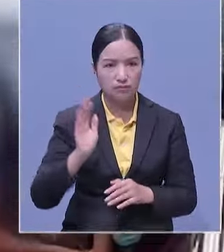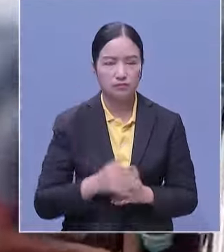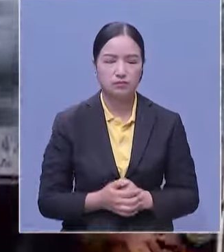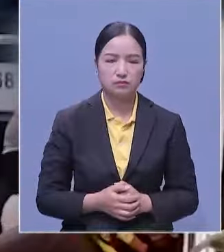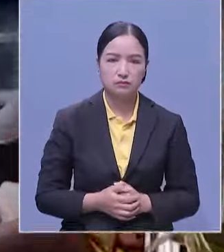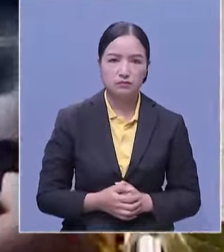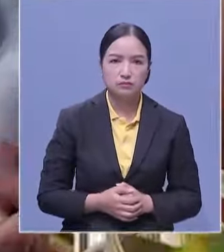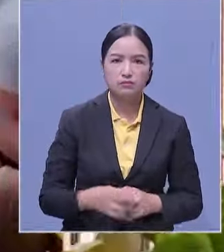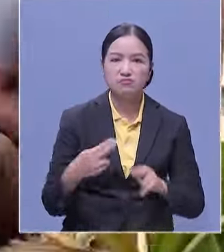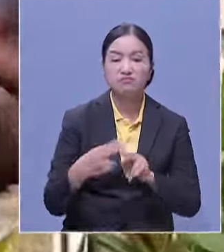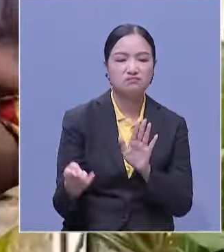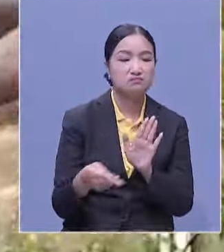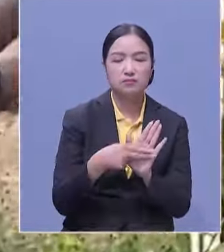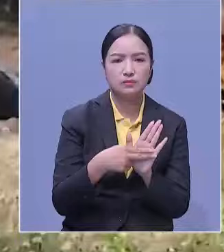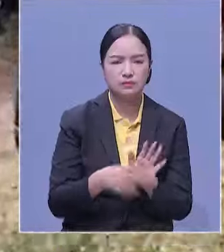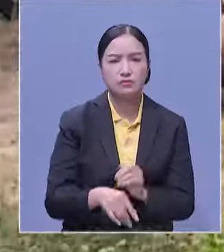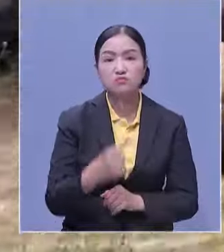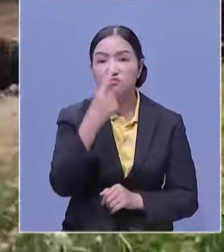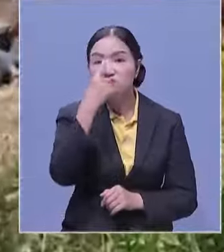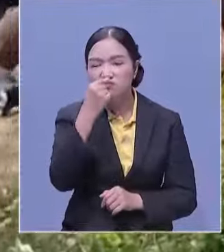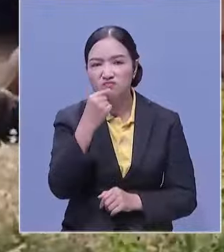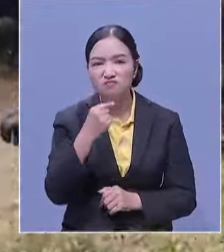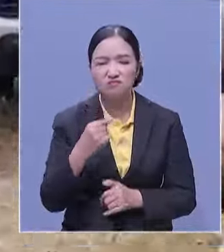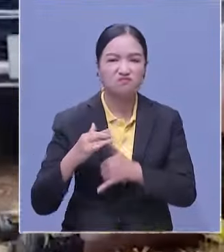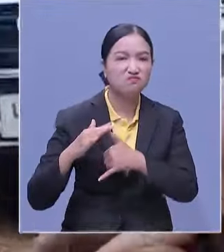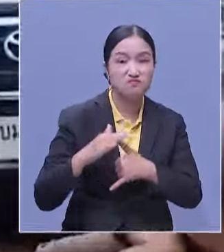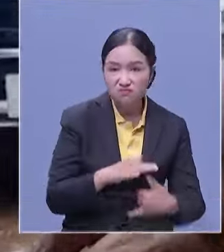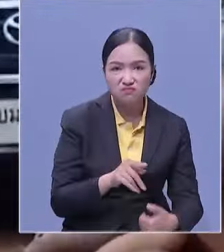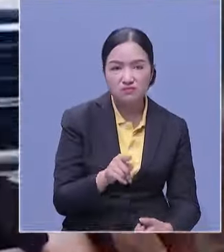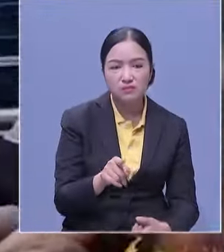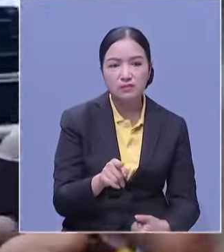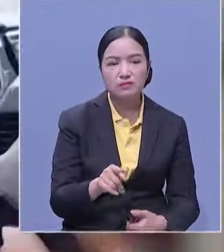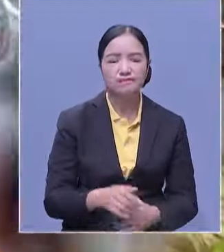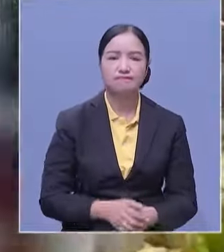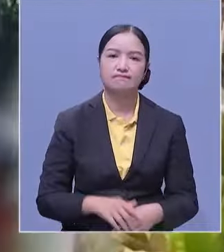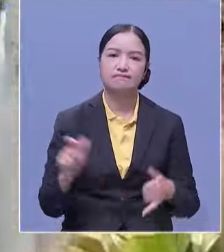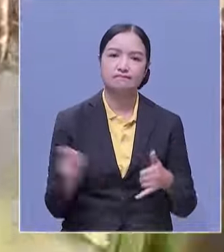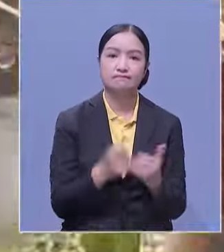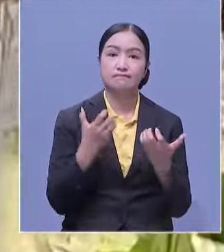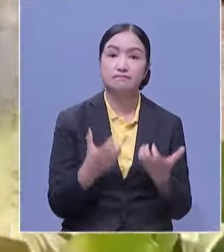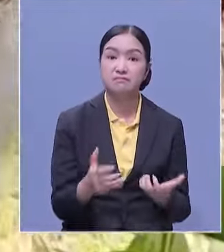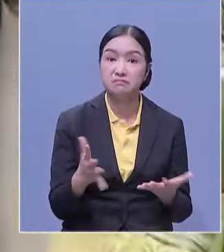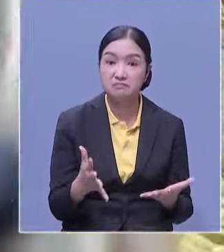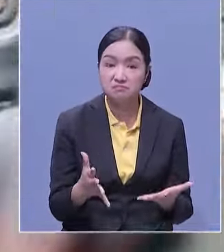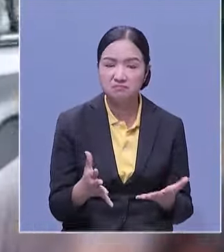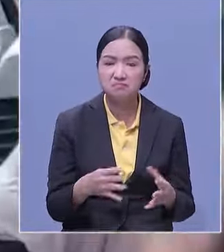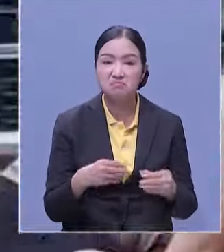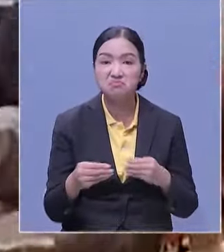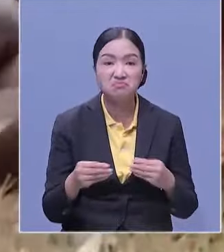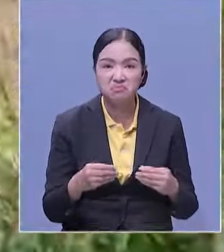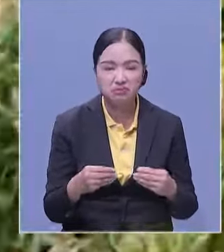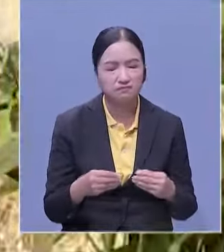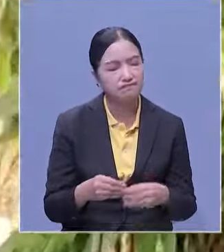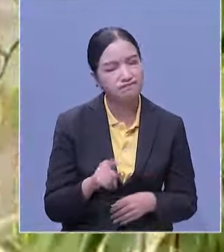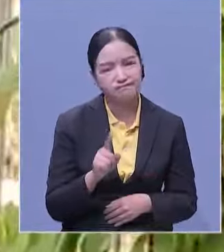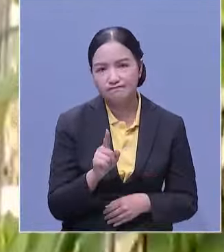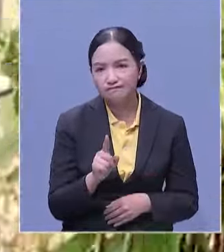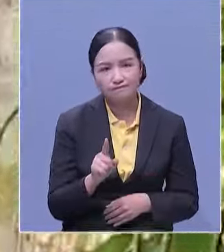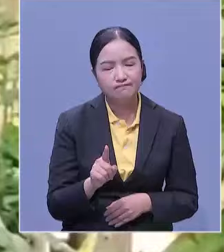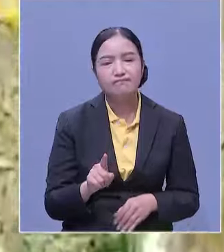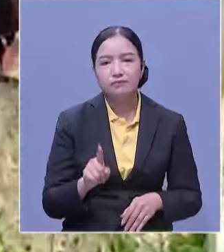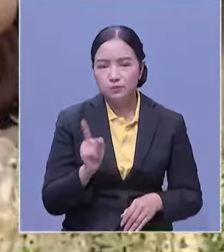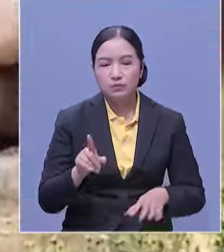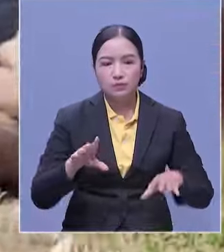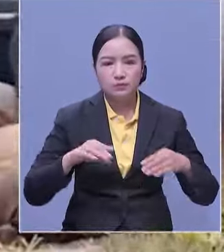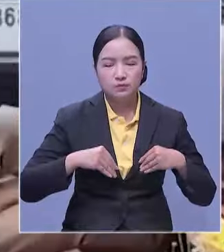แบ็คลิสแล้วถ้าปล่อยให้ฝรั่งหยามได้ขนาดนี้โดยไม่ได้รับโทษหนักหรือรับการประนีประนอมก็ต้องยอมรับว่าองค์กร